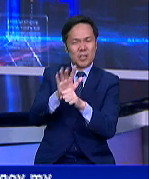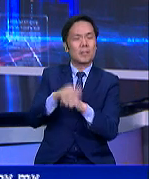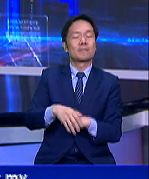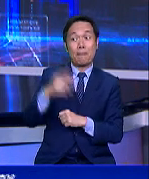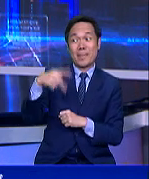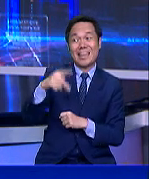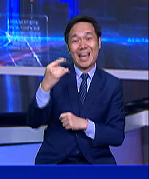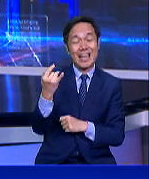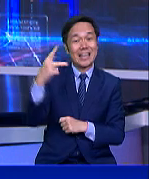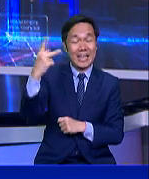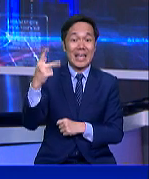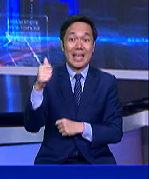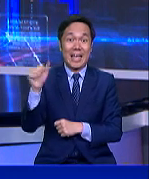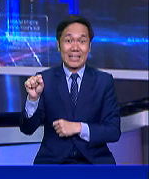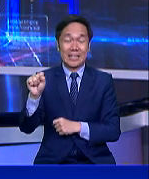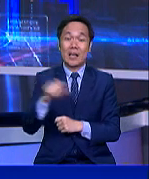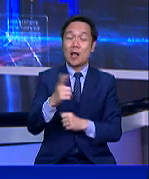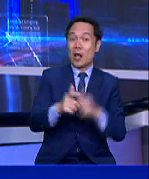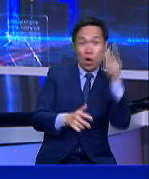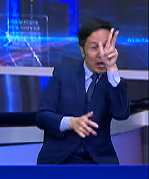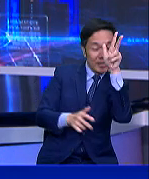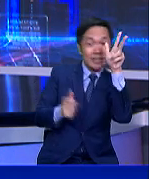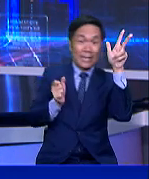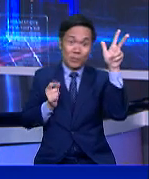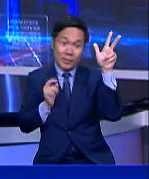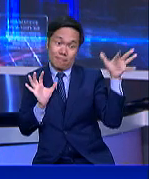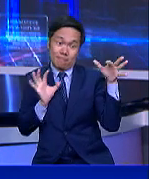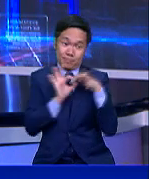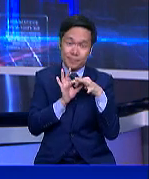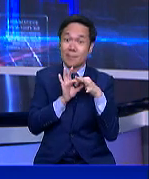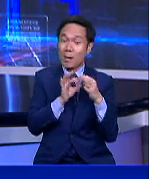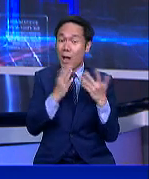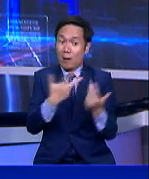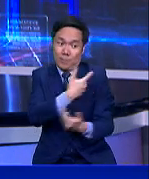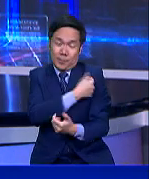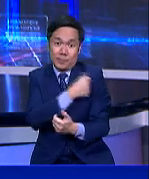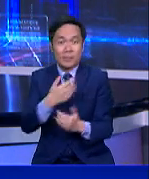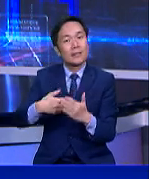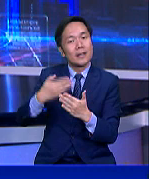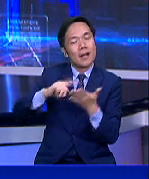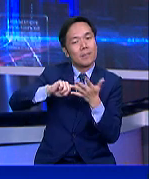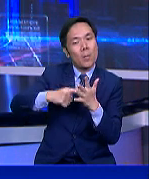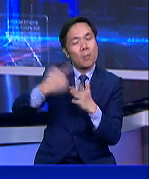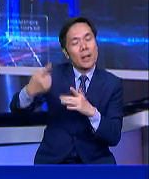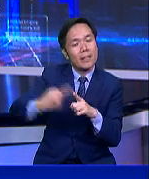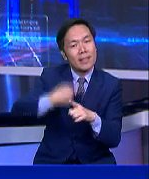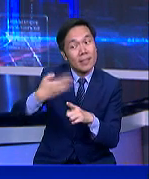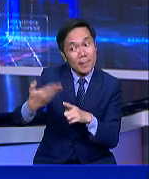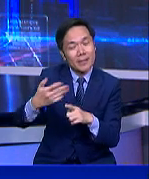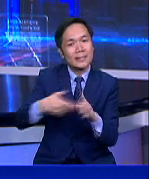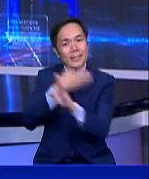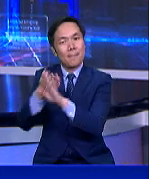COVID-19 kerjasama awam swasta atau Pikas bermula bulan depan hingga akhir September. Menurut Menteri